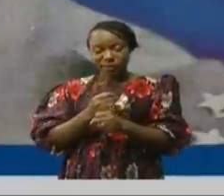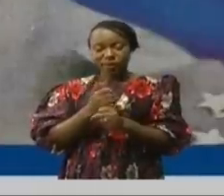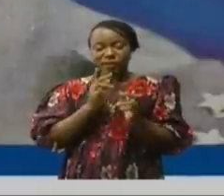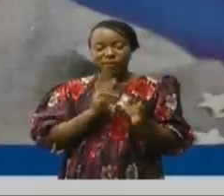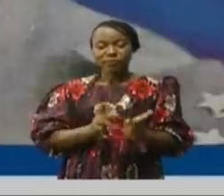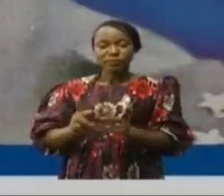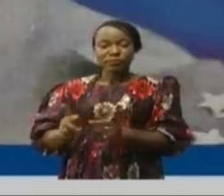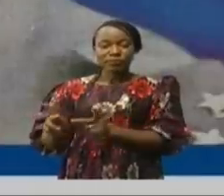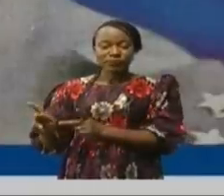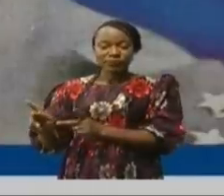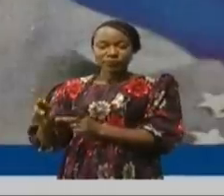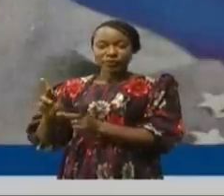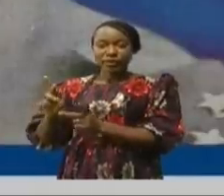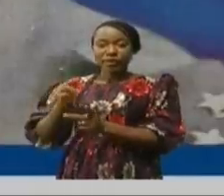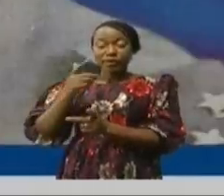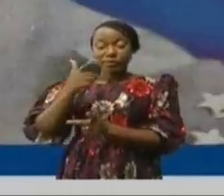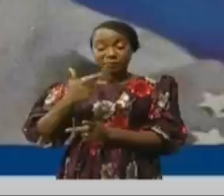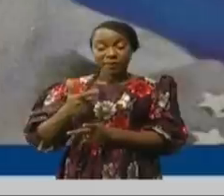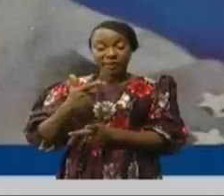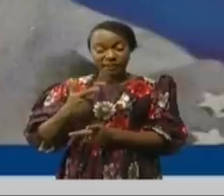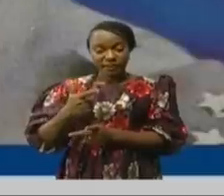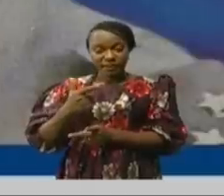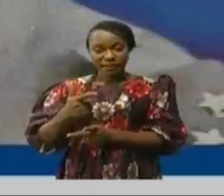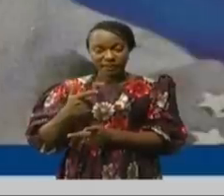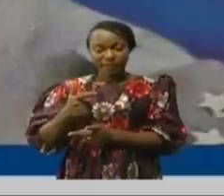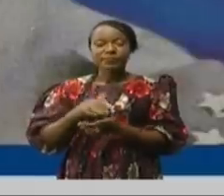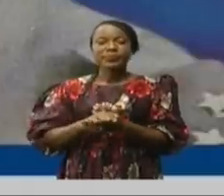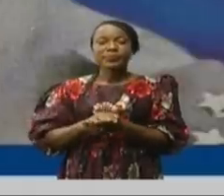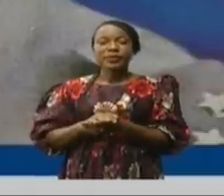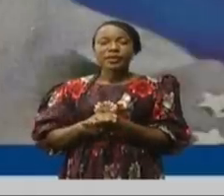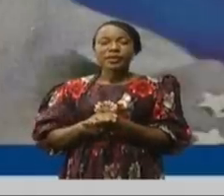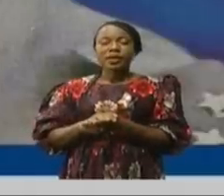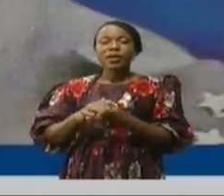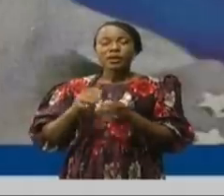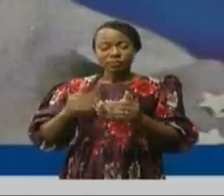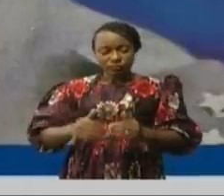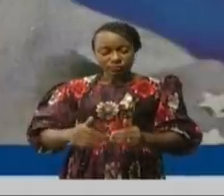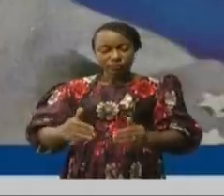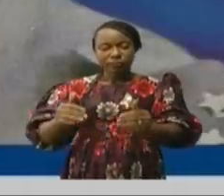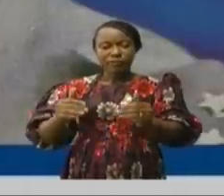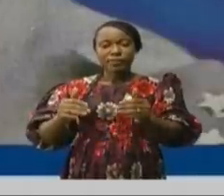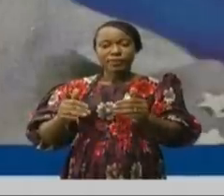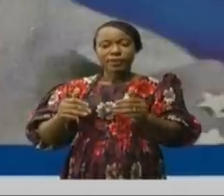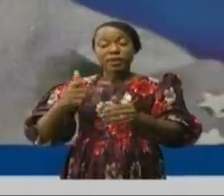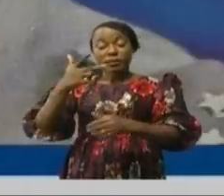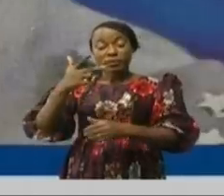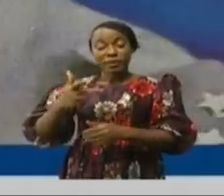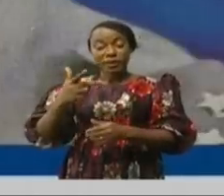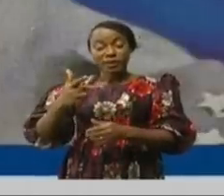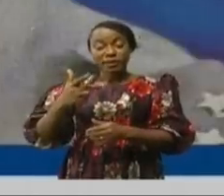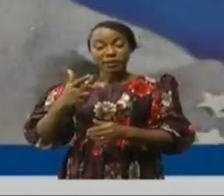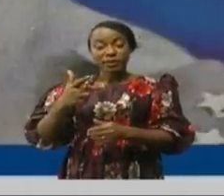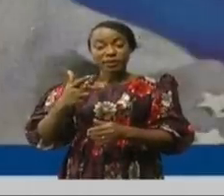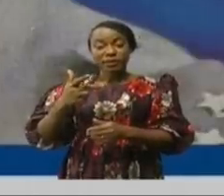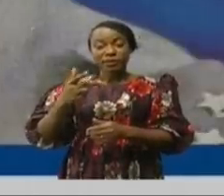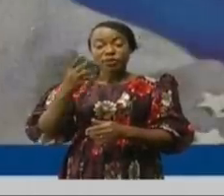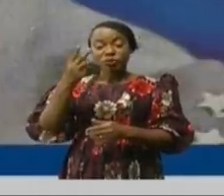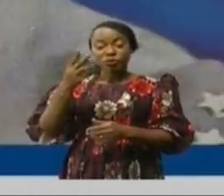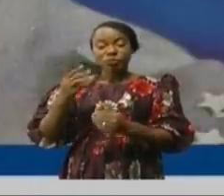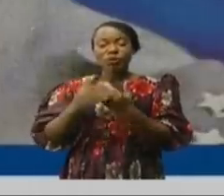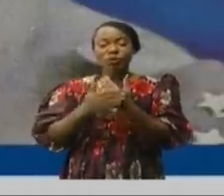2022, veille mortuaire dans la salle polyvalente de la cathédrale protestante du Congo. Mercredi 3 août 2022